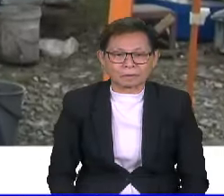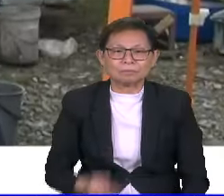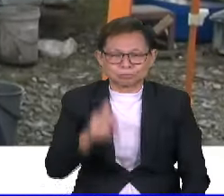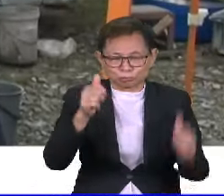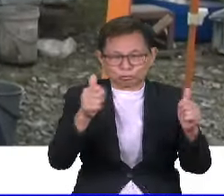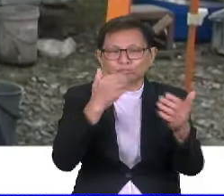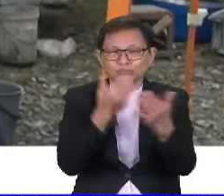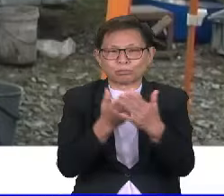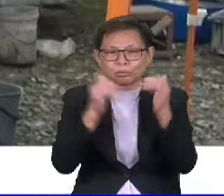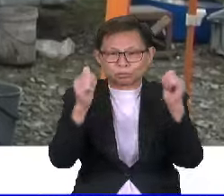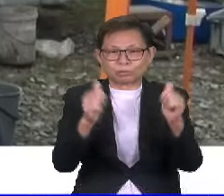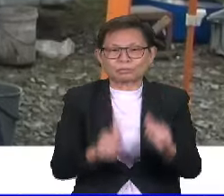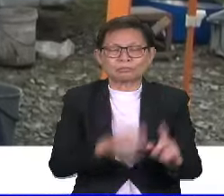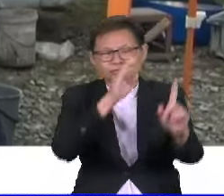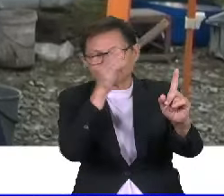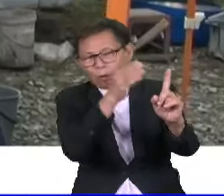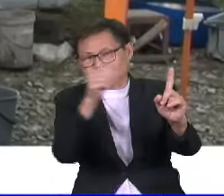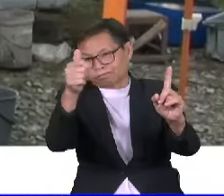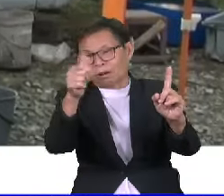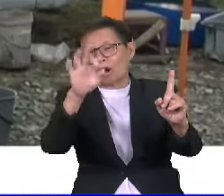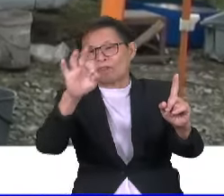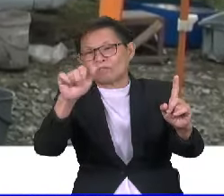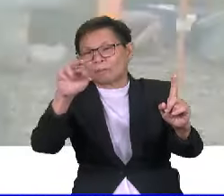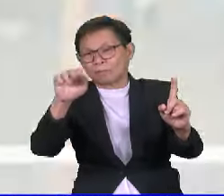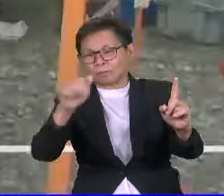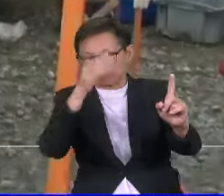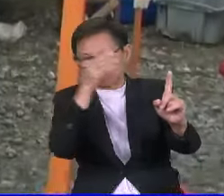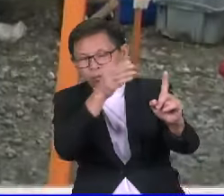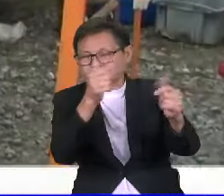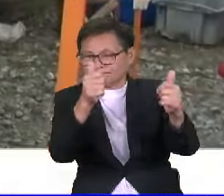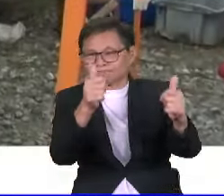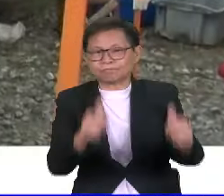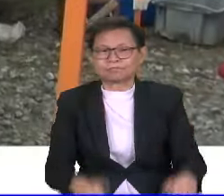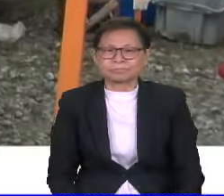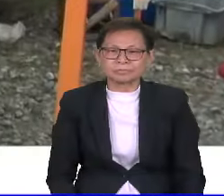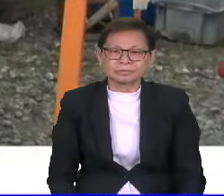Baguslah, maknanya terkenalah sasaran yang Fama nak tu kenalah. Daripada